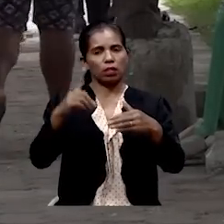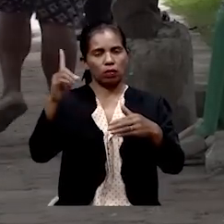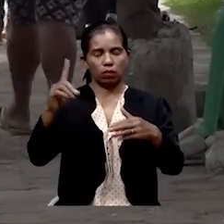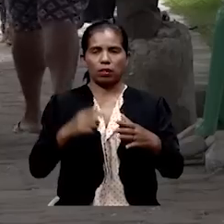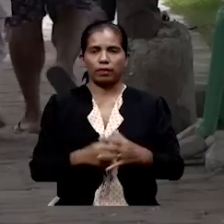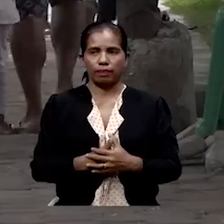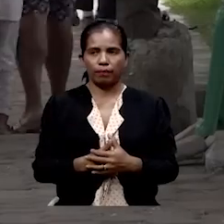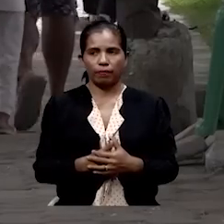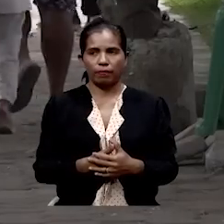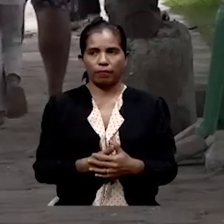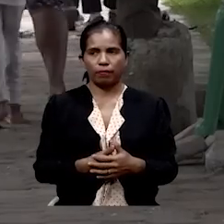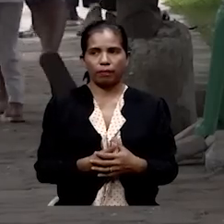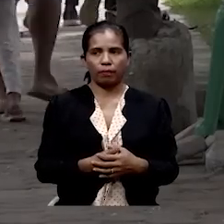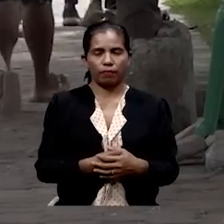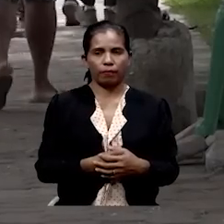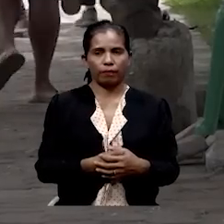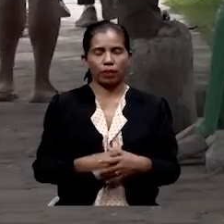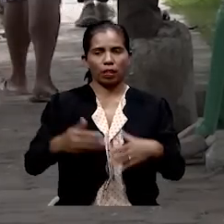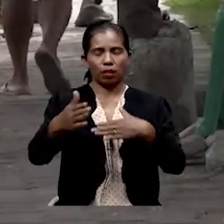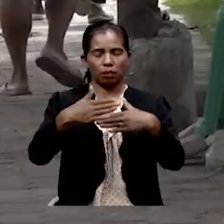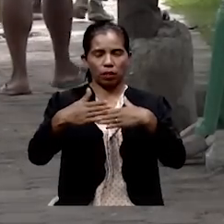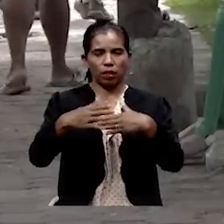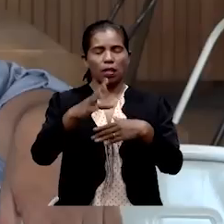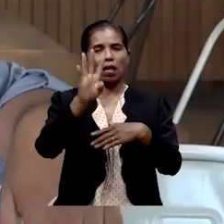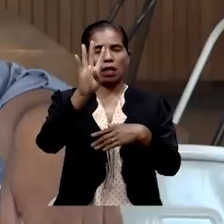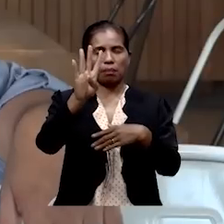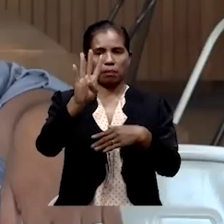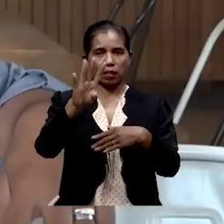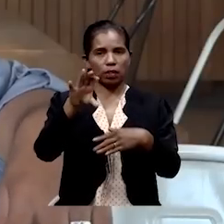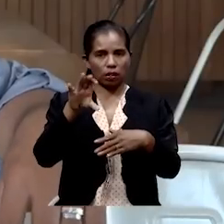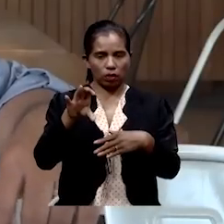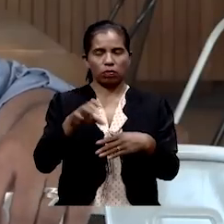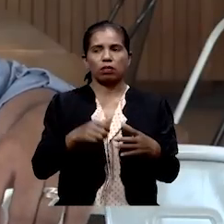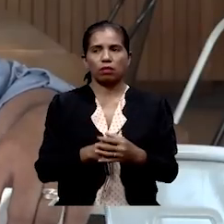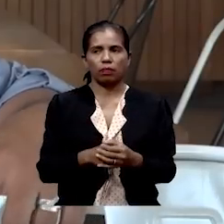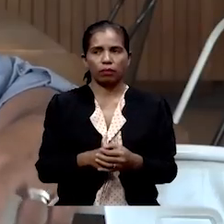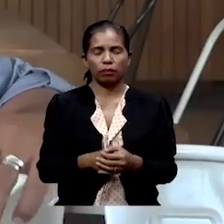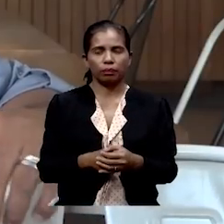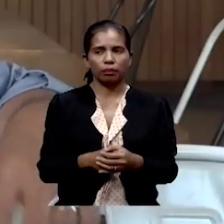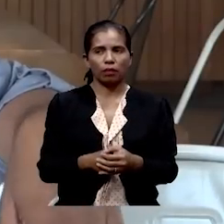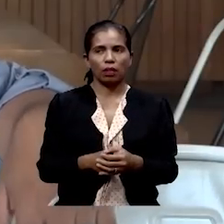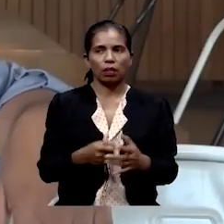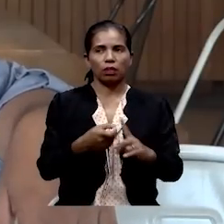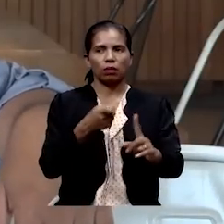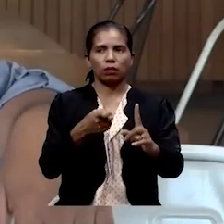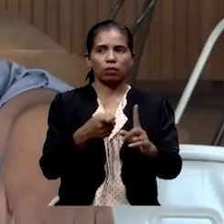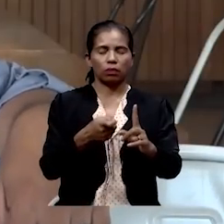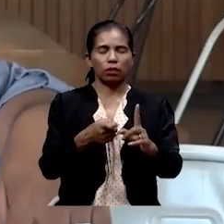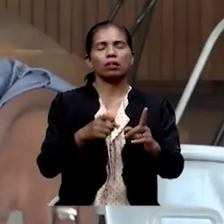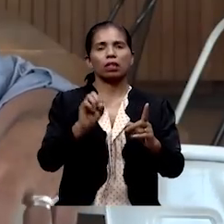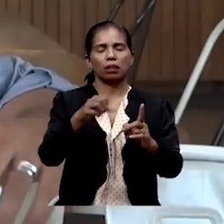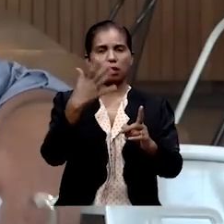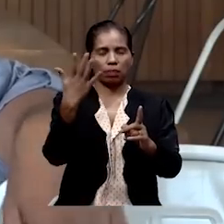mane ne basic 400-500% profit kusi 15 sen sampai 1 dolar artinya